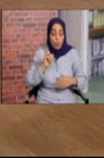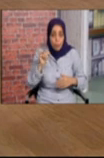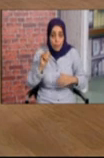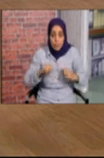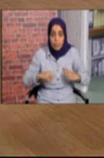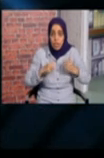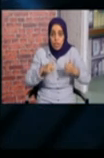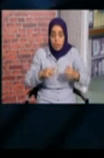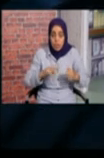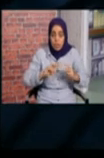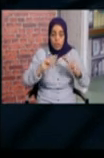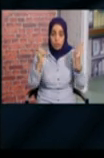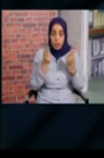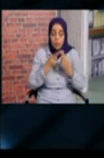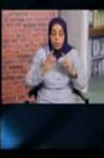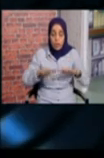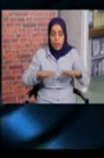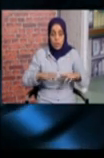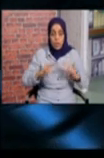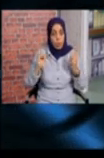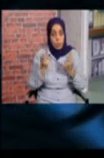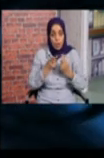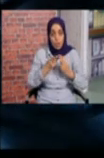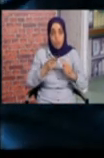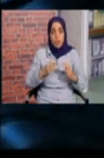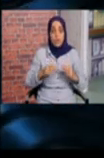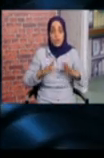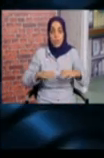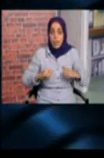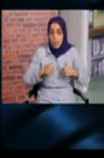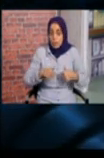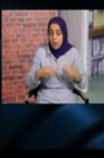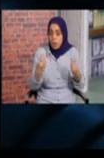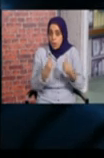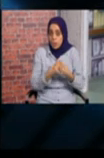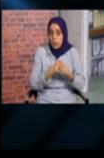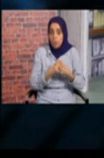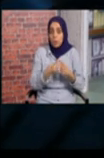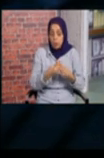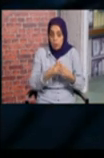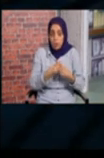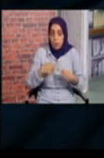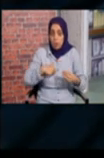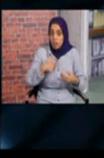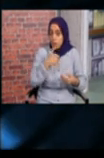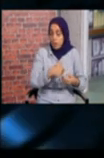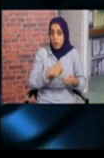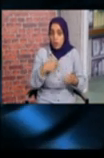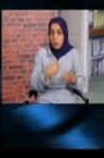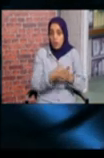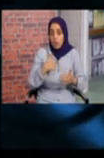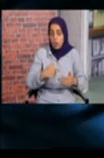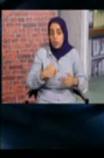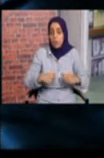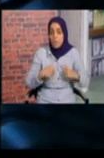فيه ان احنا نغير حاجات معينه في الاجراءات بتاعه عدم الازواج الضريبي بالنسبه للمستثمرين الاجانب،